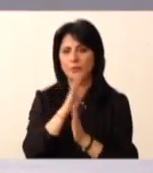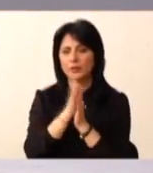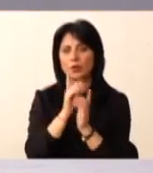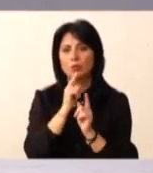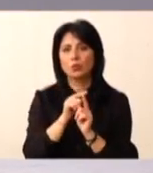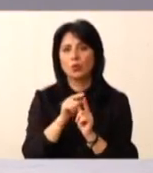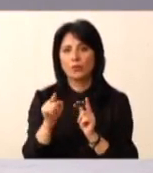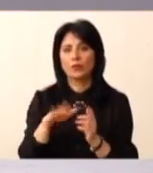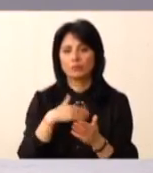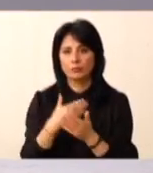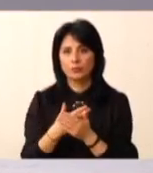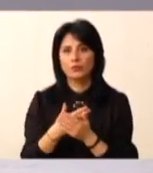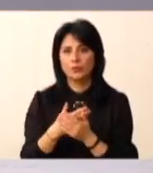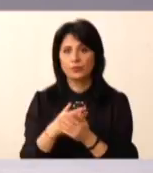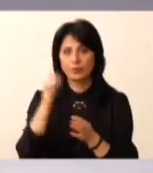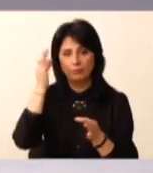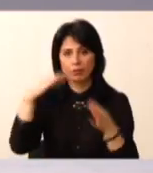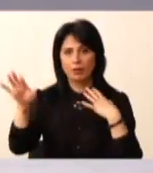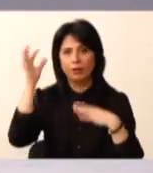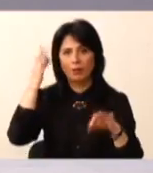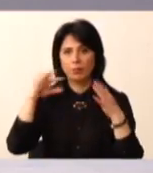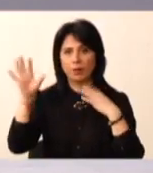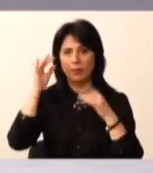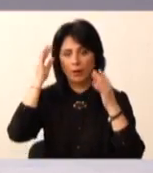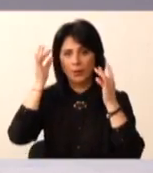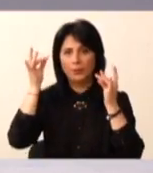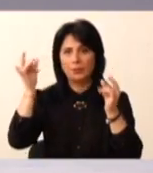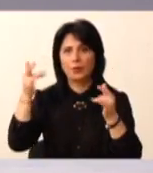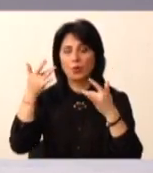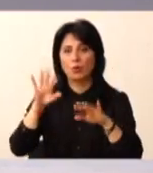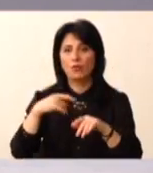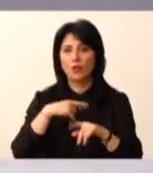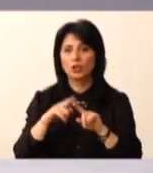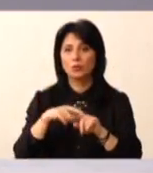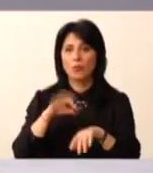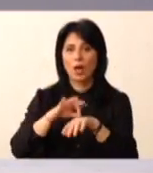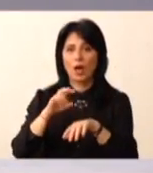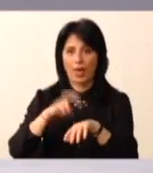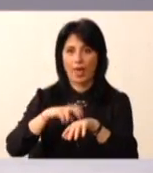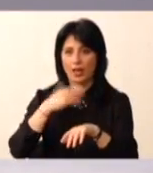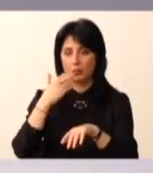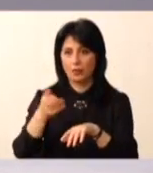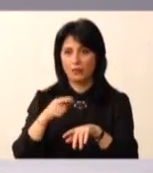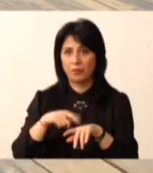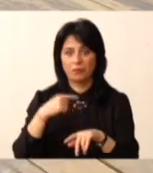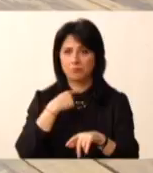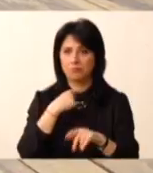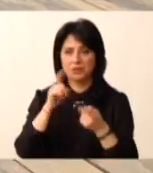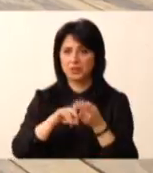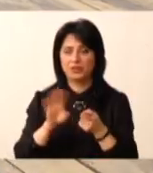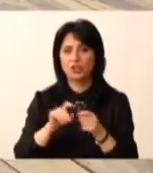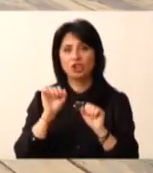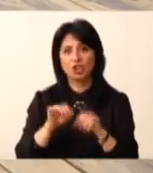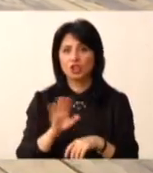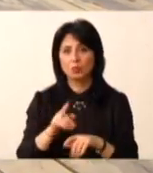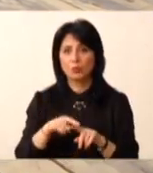ხნის მანძილზე ინტენსიურად მცივა თმა და საგრძნობლად შემითხელდა. ჩემი ენდოკრინოლოგი გამორიცხავს ამ მიზეზით მის ცვენას. შეიძლება თუ